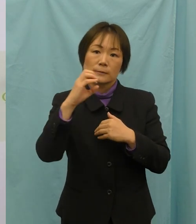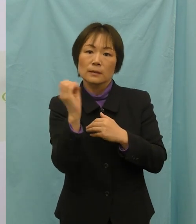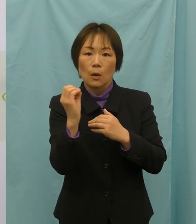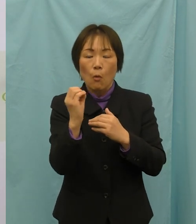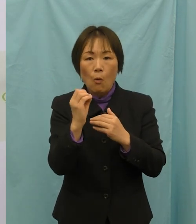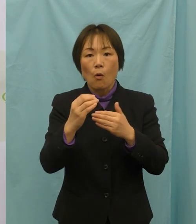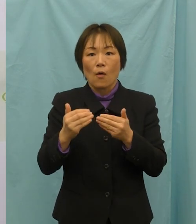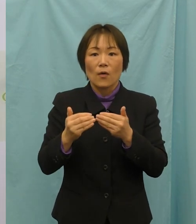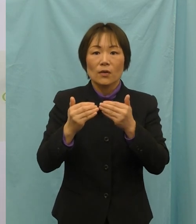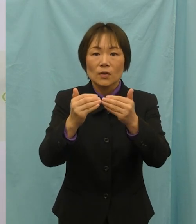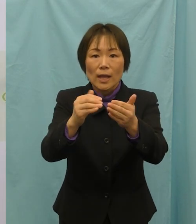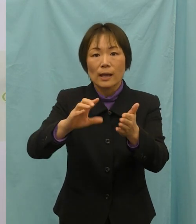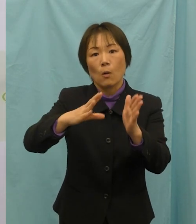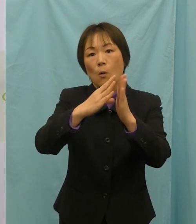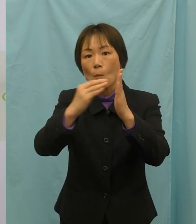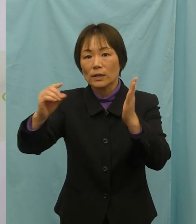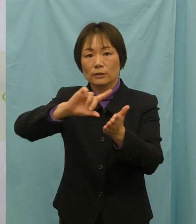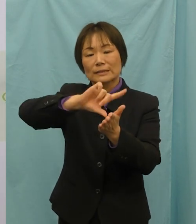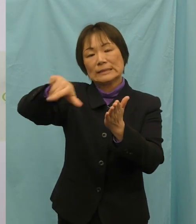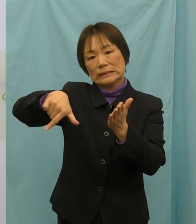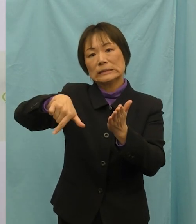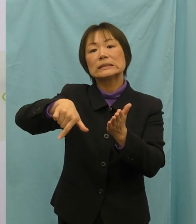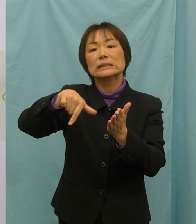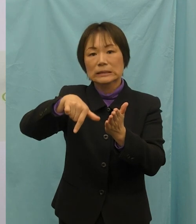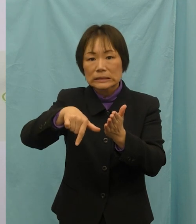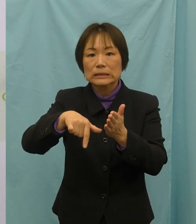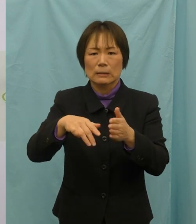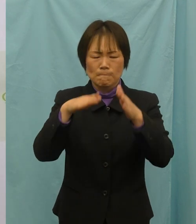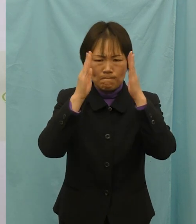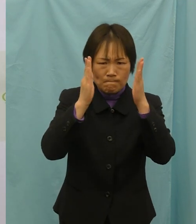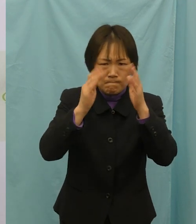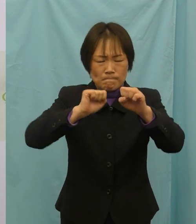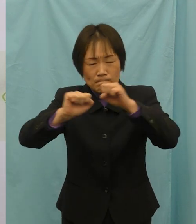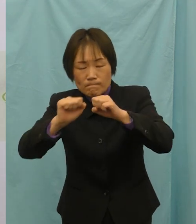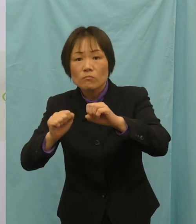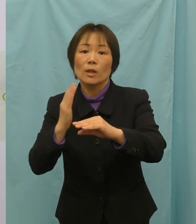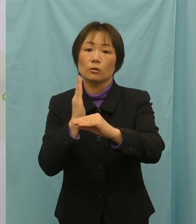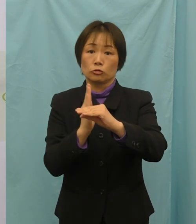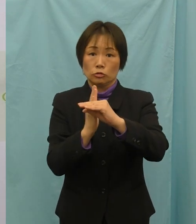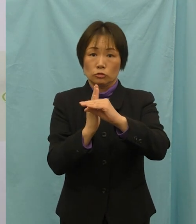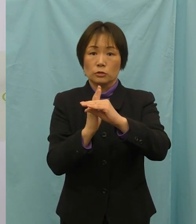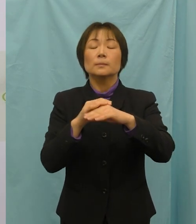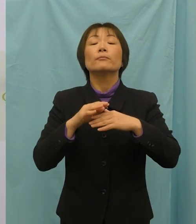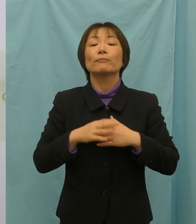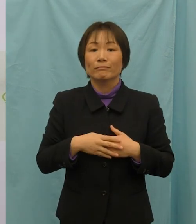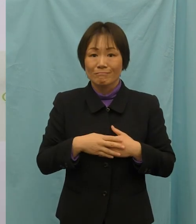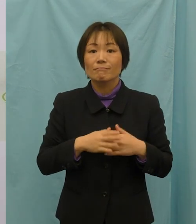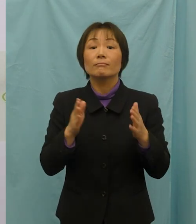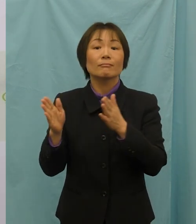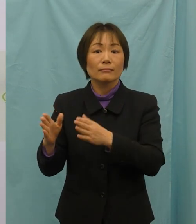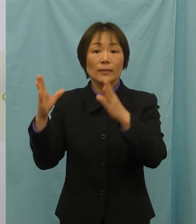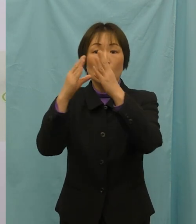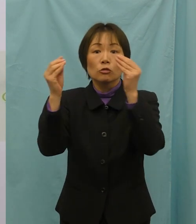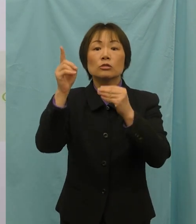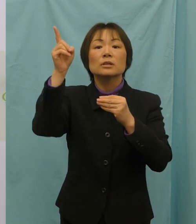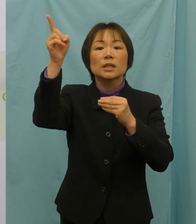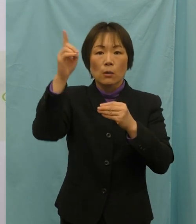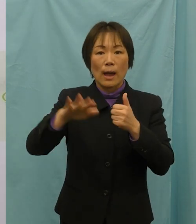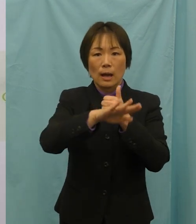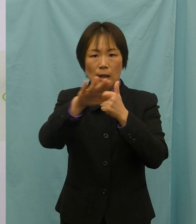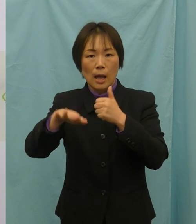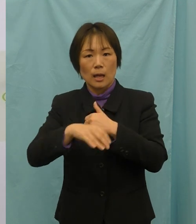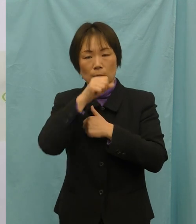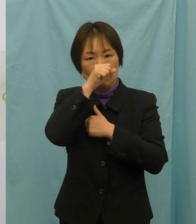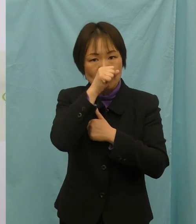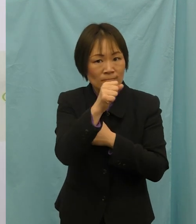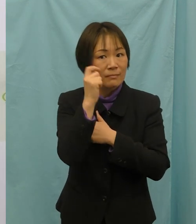ど、脱炭素社会の実現に向けて積極的に取り組んでいるところです。こうした中、